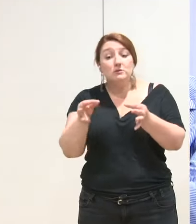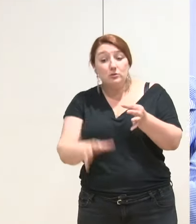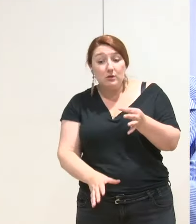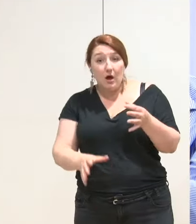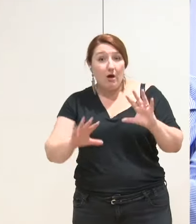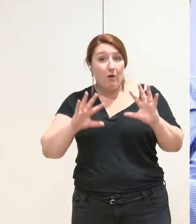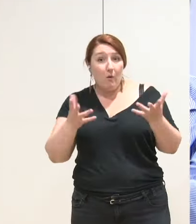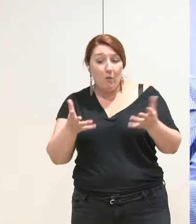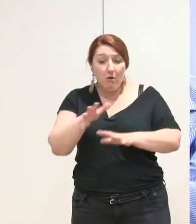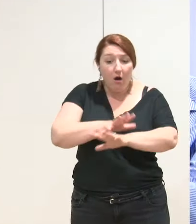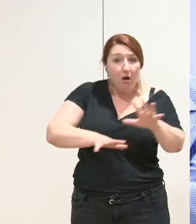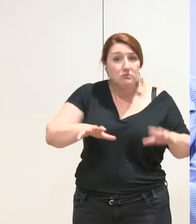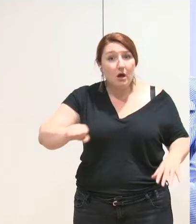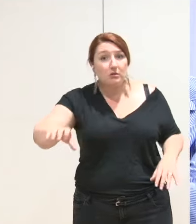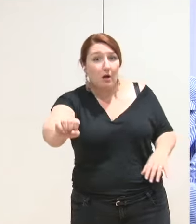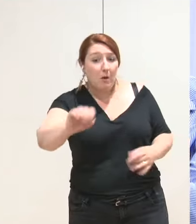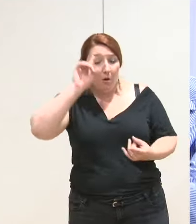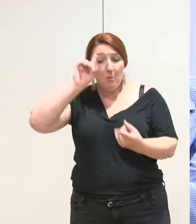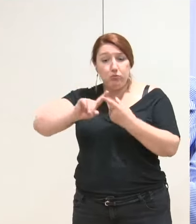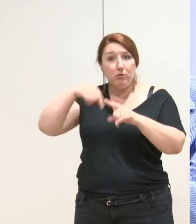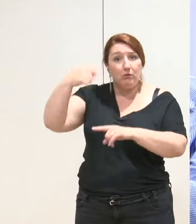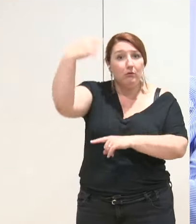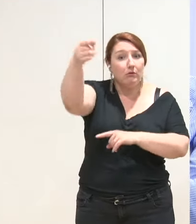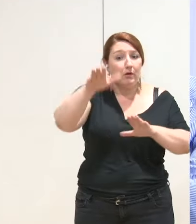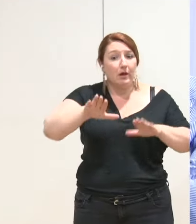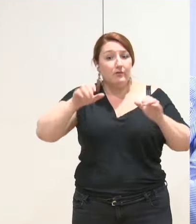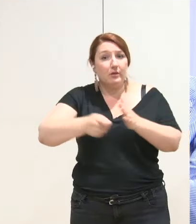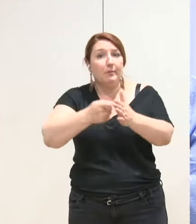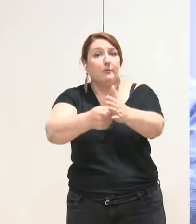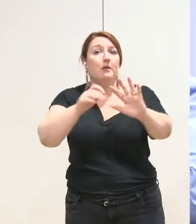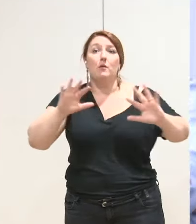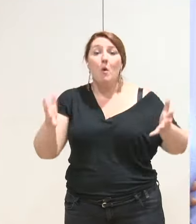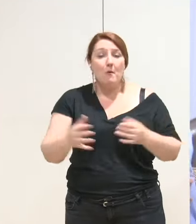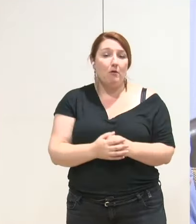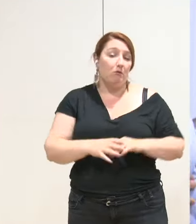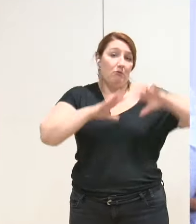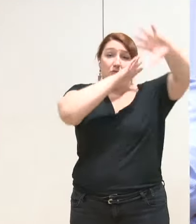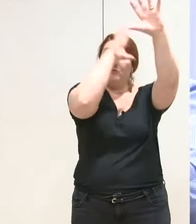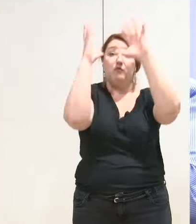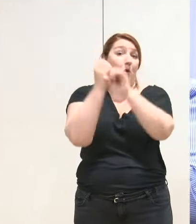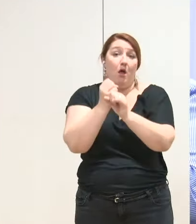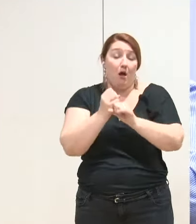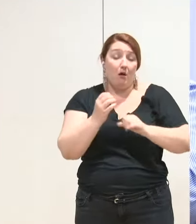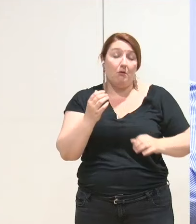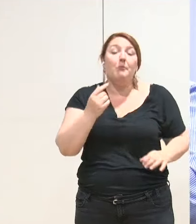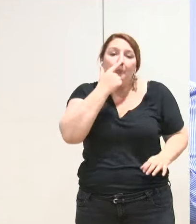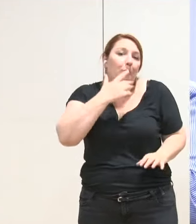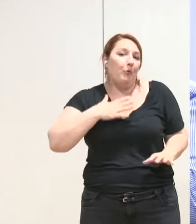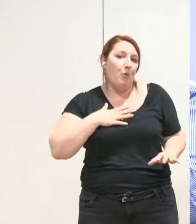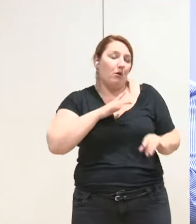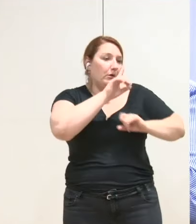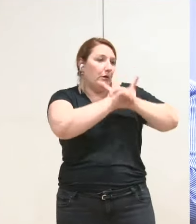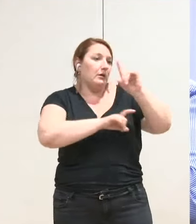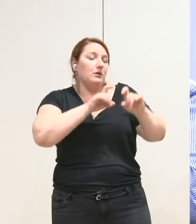place rapidement pour qu'un tel incident ne se reproduise pas voilà les questions qui de mon point de vue et parce qu'elles